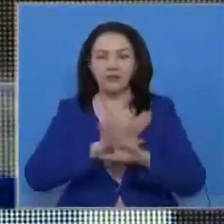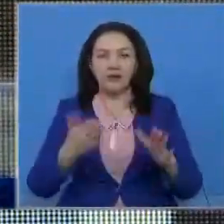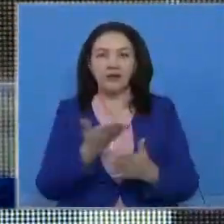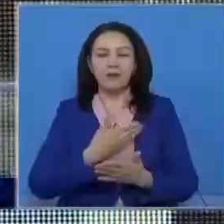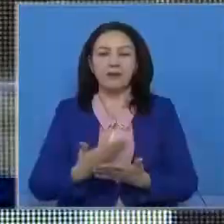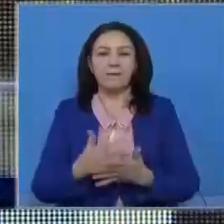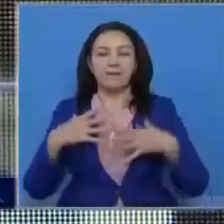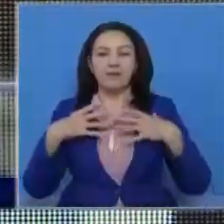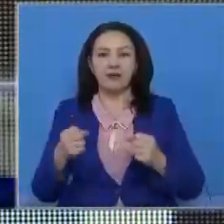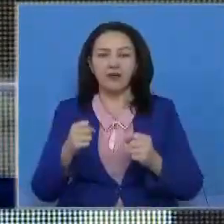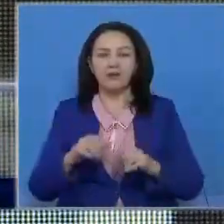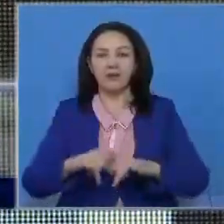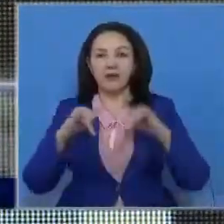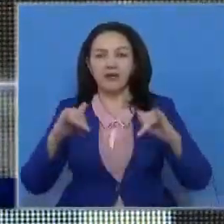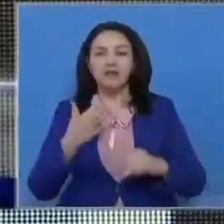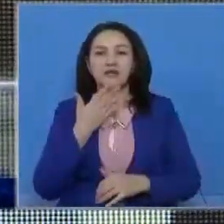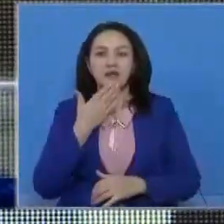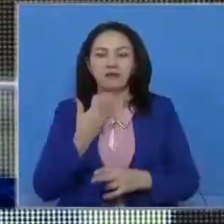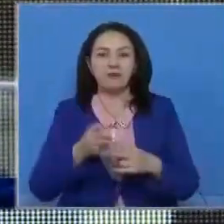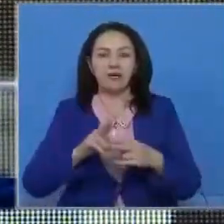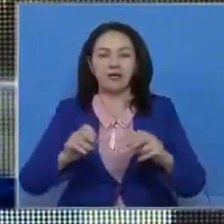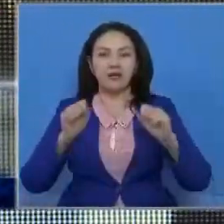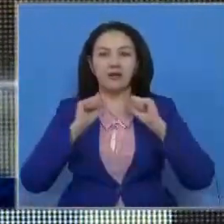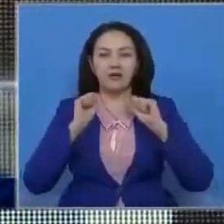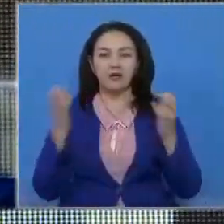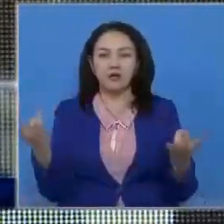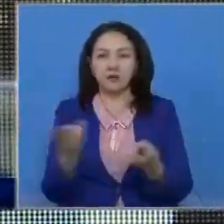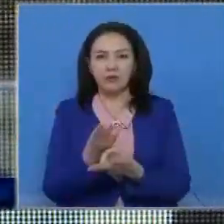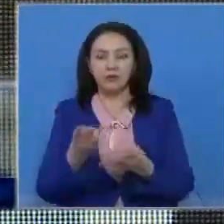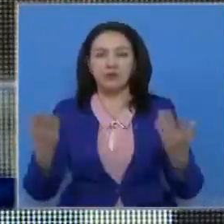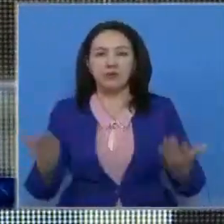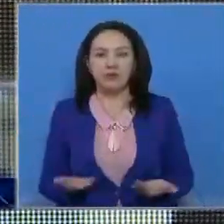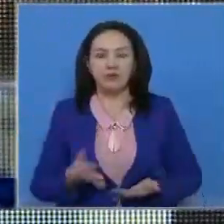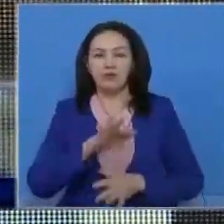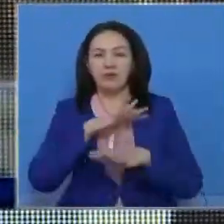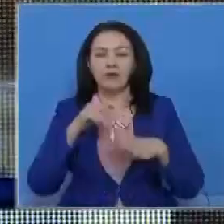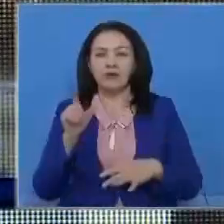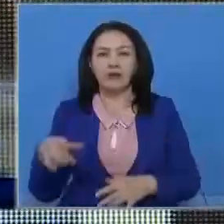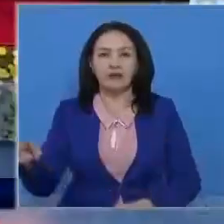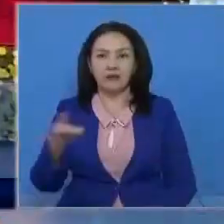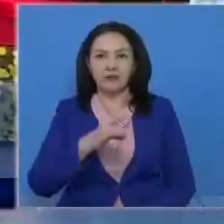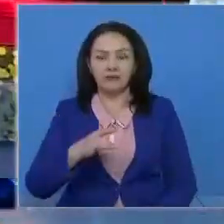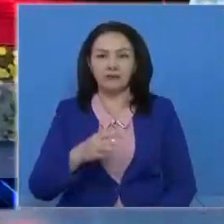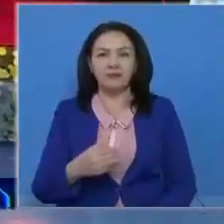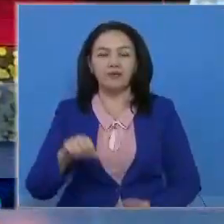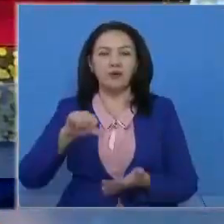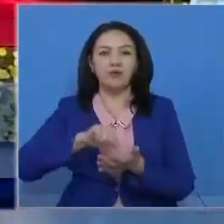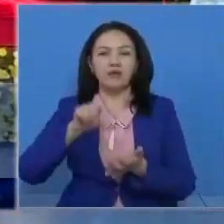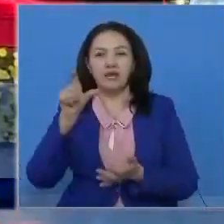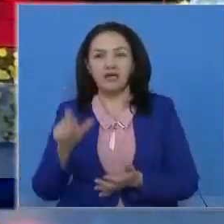народ – это здоровая, интеллектуально развитая нация. Поэтому спорт – это неотъемлемая часть жизни многих граждан нашей республики. Участники были